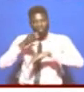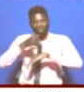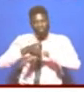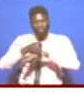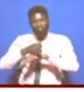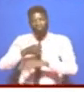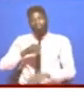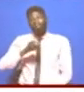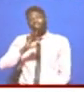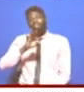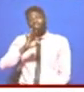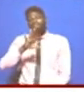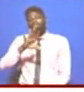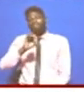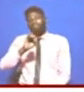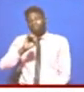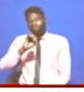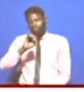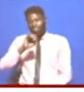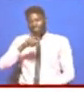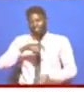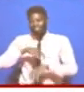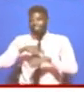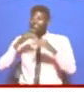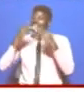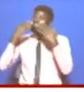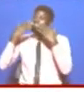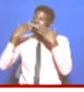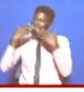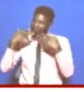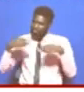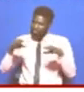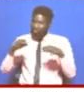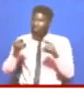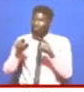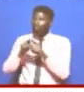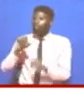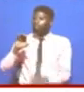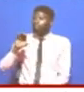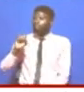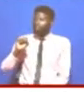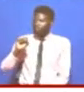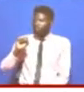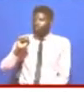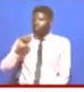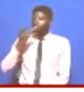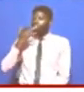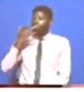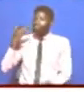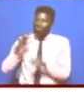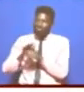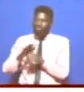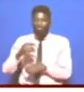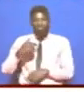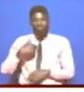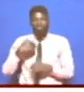350 wakati itakuwa imekamilika, na waziri amenihakikishia ya kwamba within the